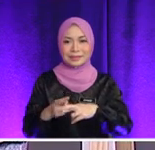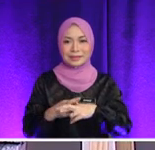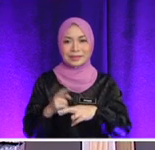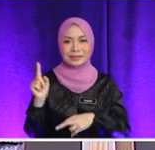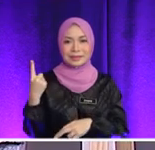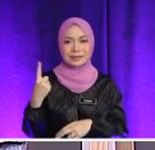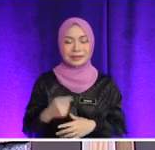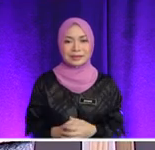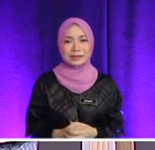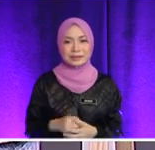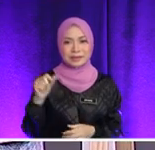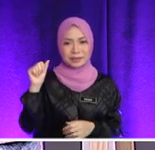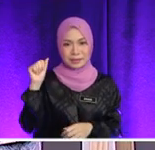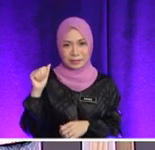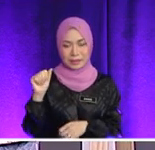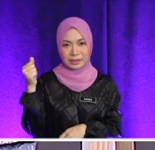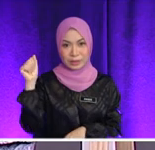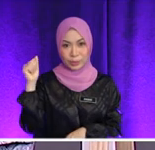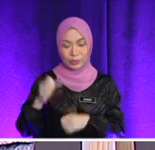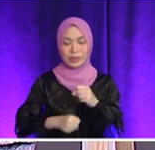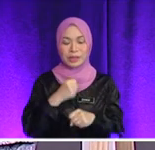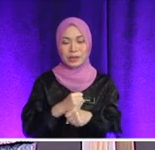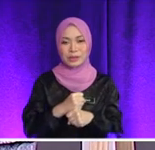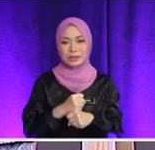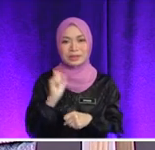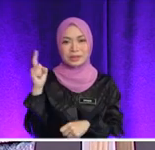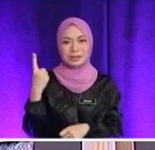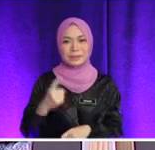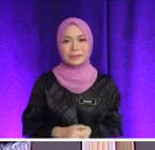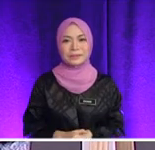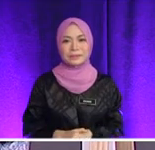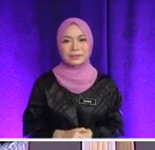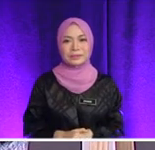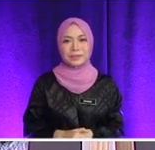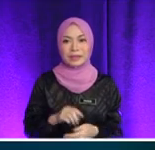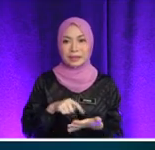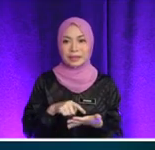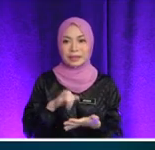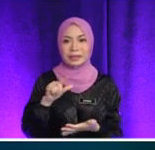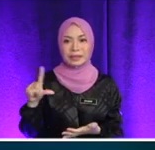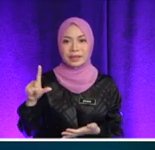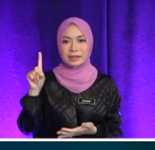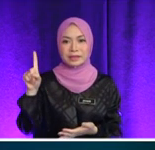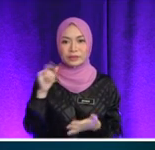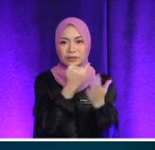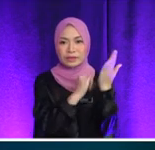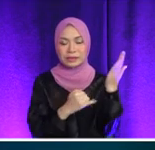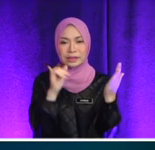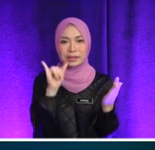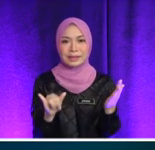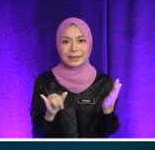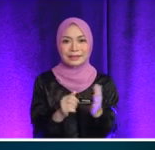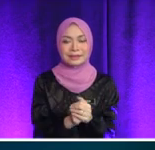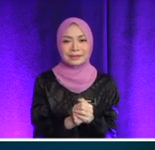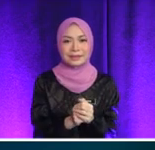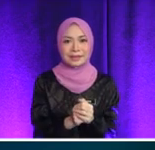pendek yaitu 10 tahun saja Oke saya teruskan lagi aliran yang menghargai ekspresi dalam